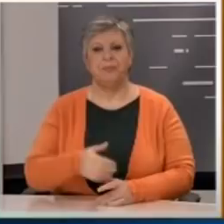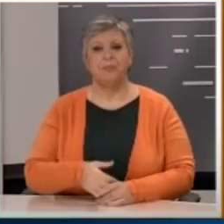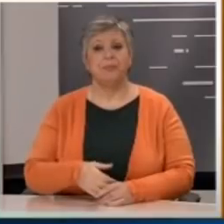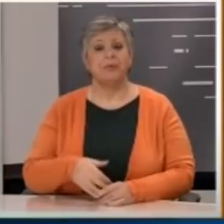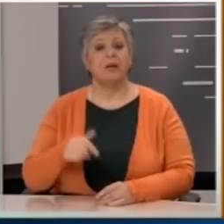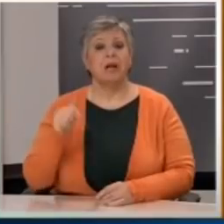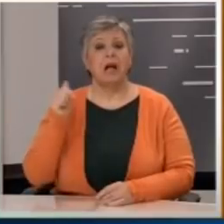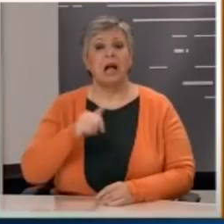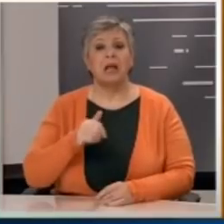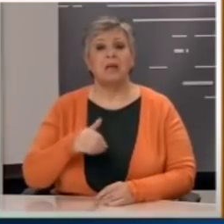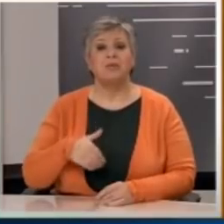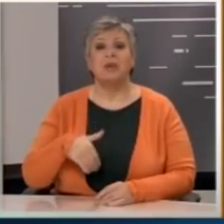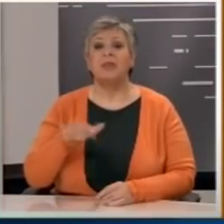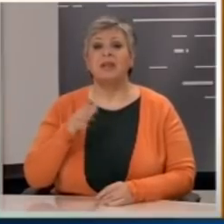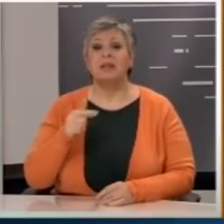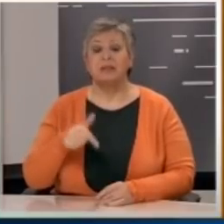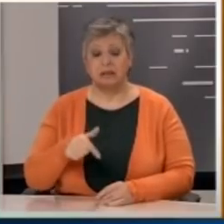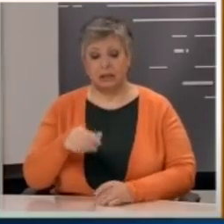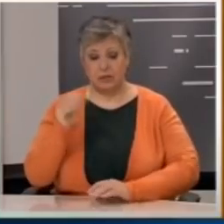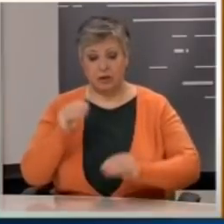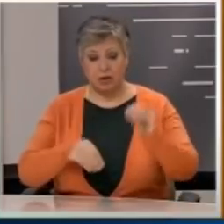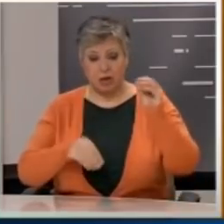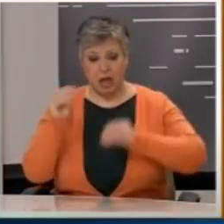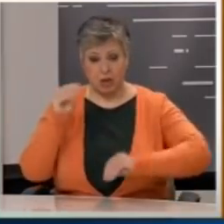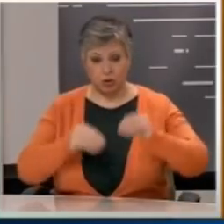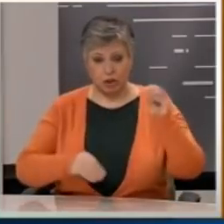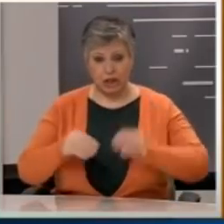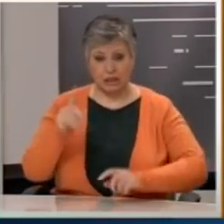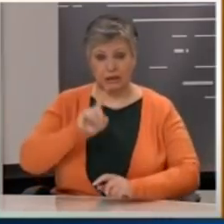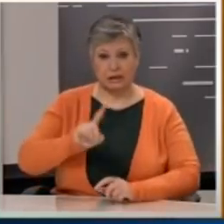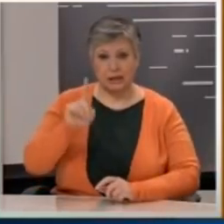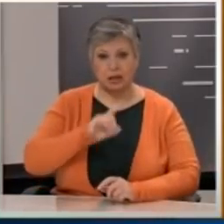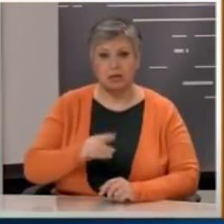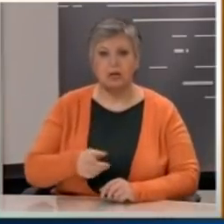Και δεν έγινε την Κυριακή εκλογές, τη Δευτέρα, να ορκιστεί.